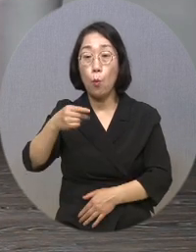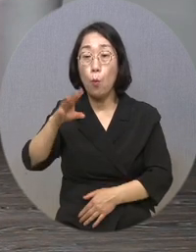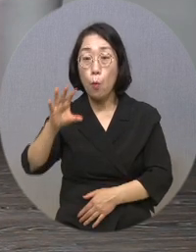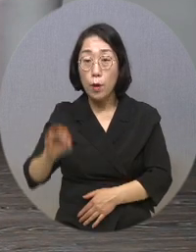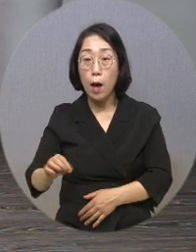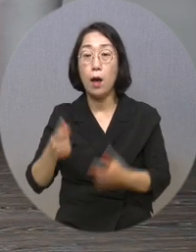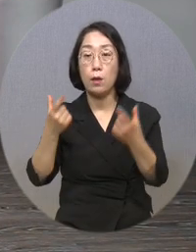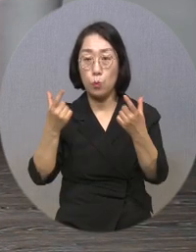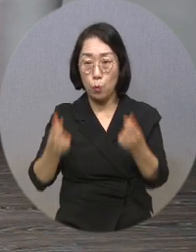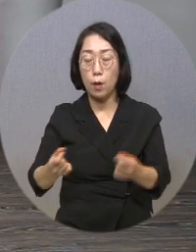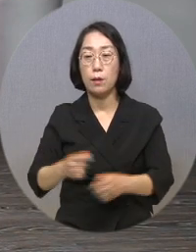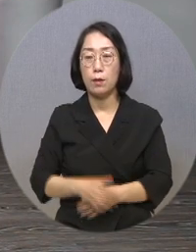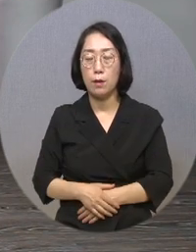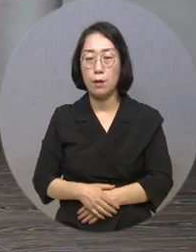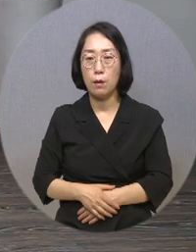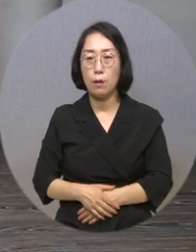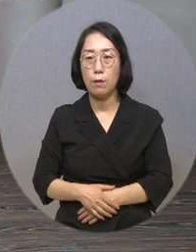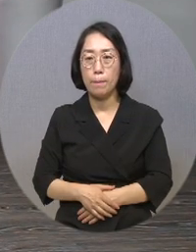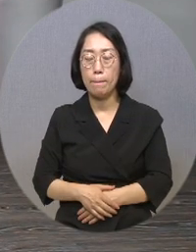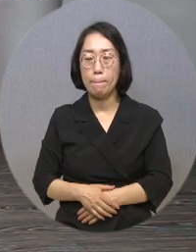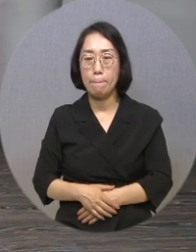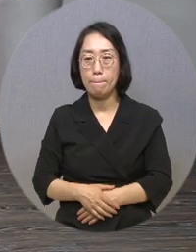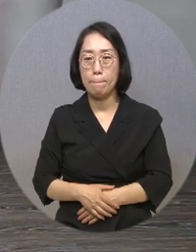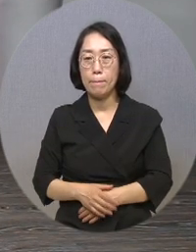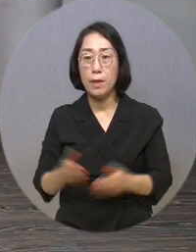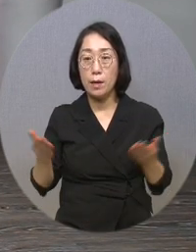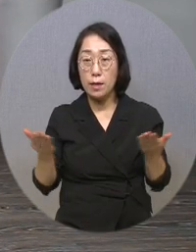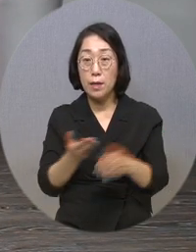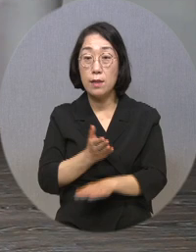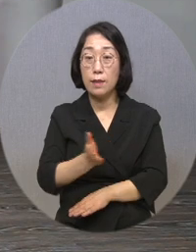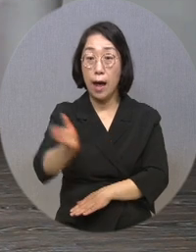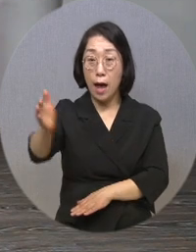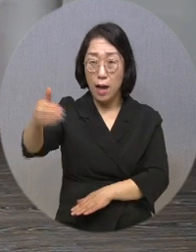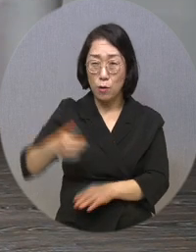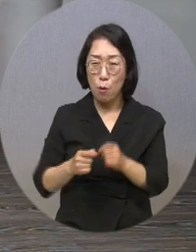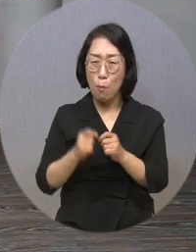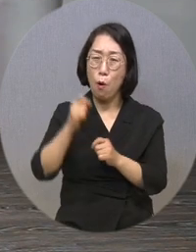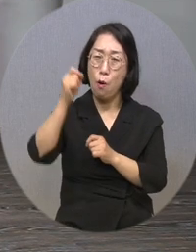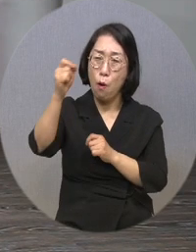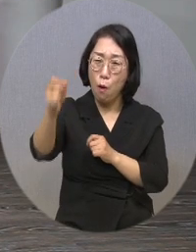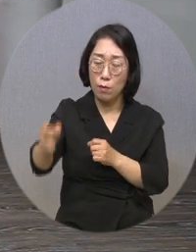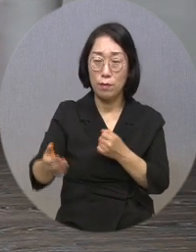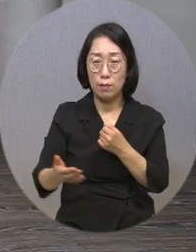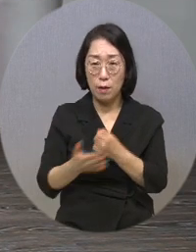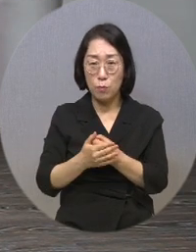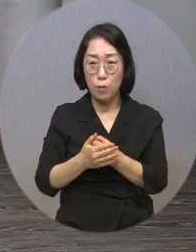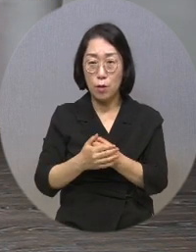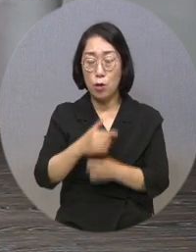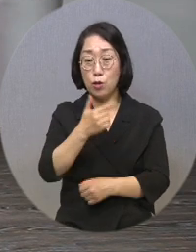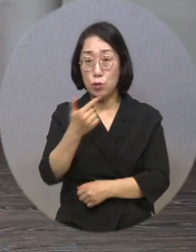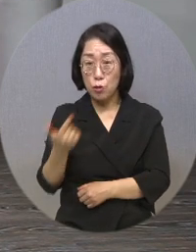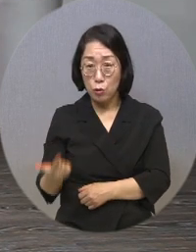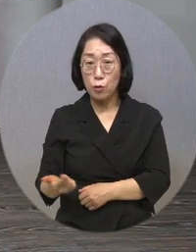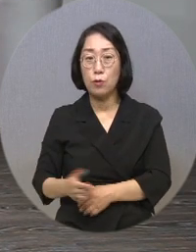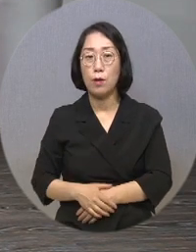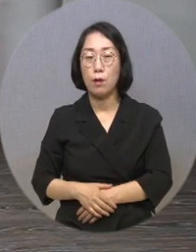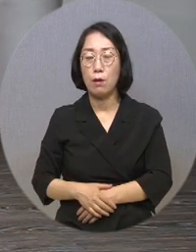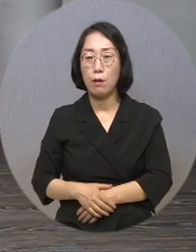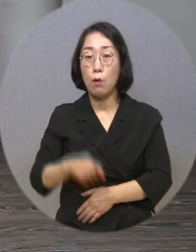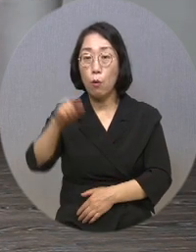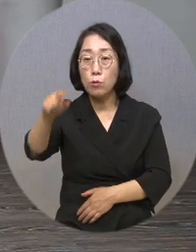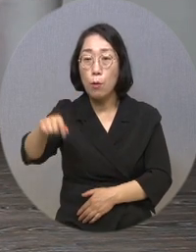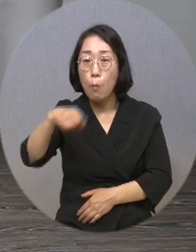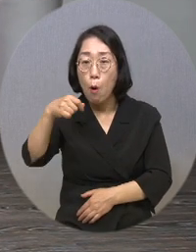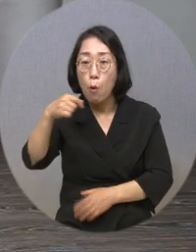있습니다. 그 이유는 출퇴근길이 너무나 힘들기 때문에 오히려 저녁에 식사하고 오거나